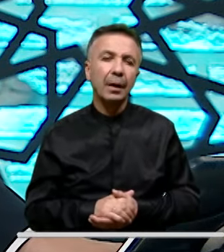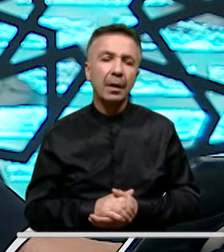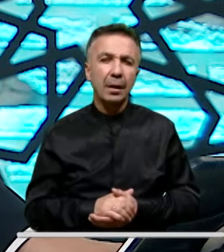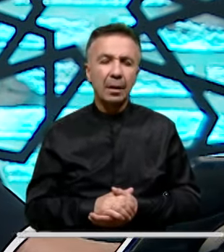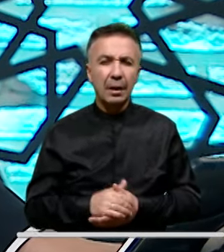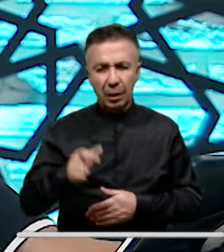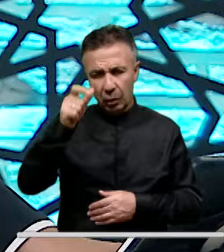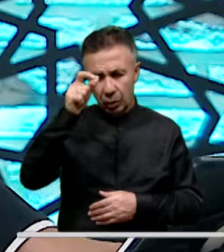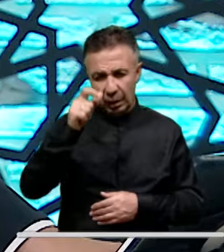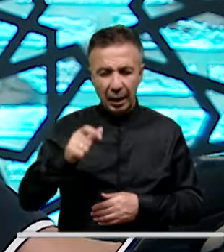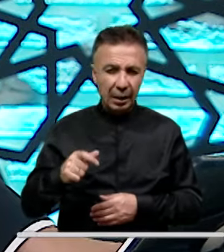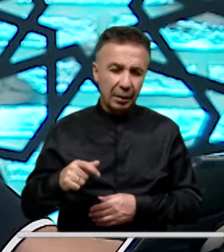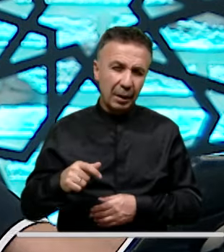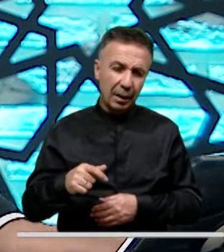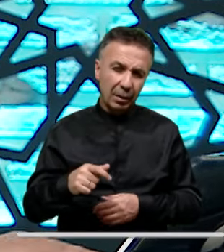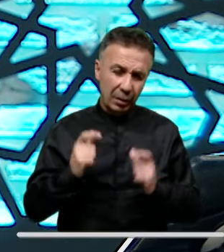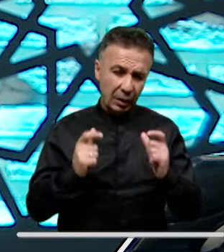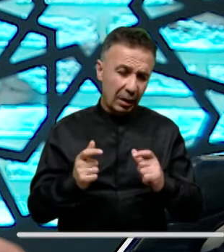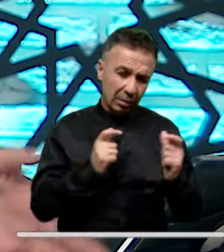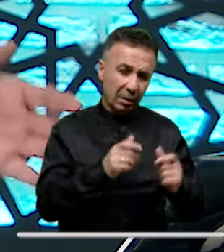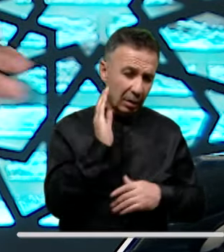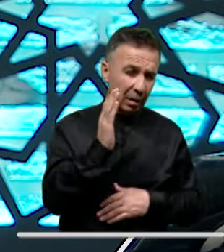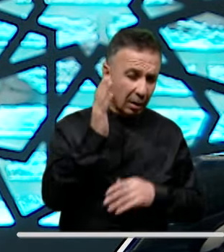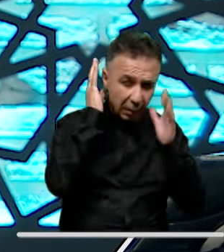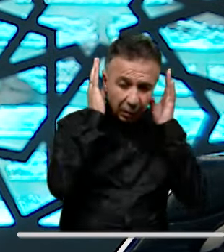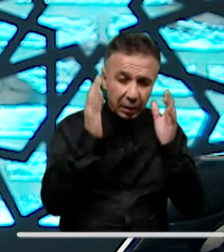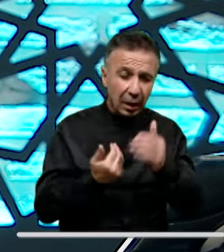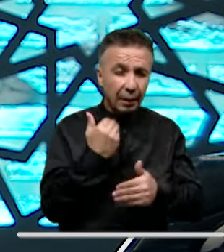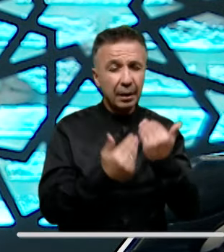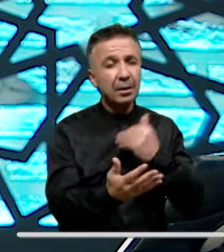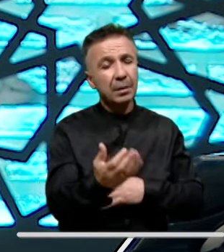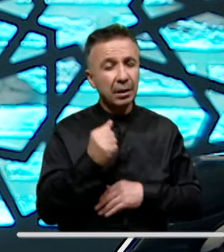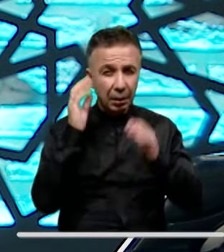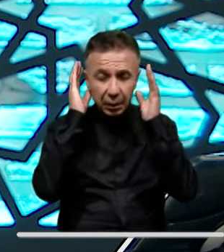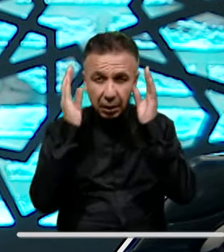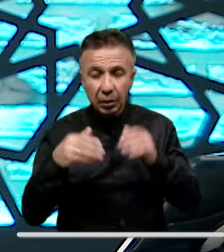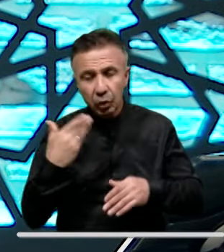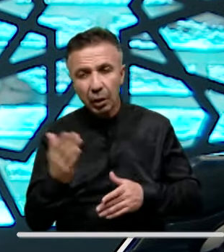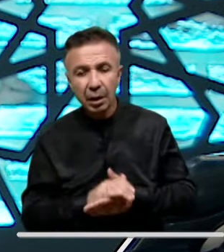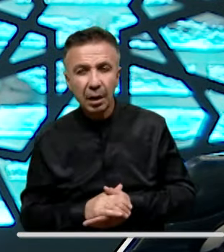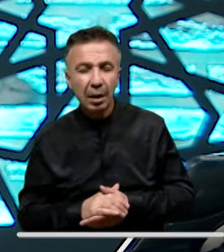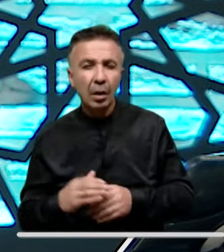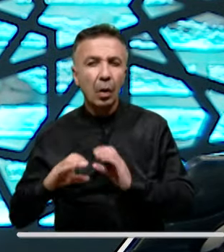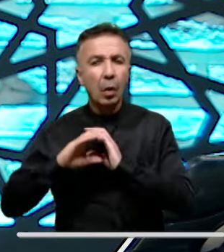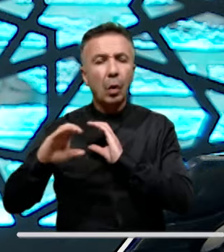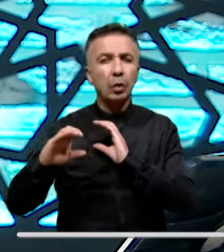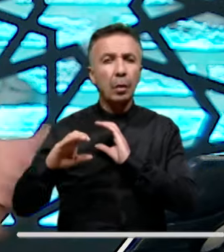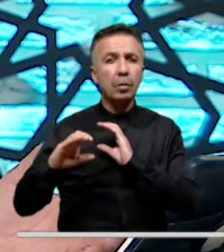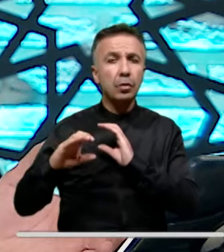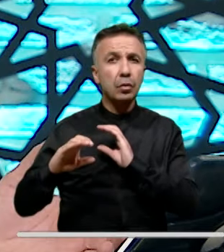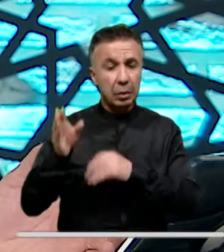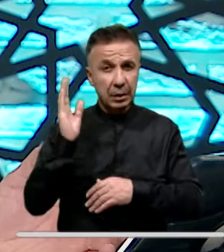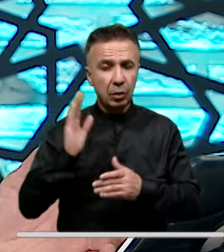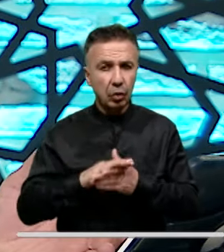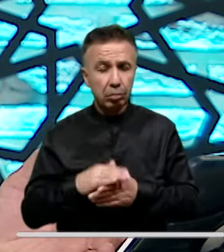yolculuk yaptığım esnada namaz kılmak için mescide gittim. Abdestimizi aldık, namazımızı kıldık. Sonra dediler ki otobüs kalkıyor, ben de alelacele